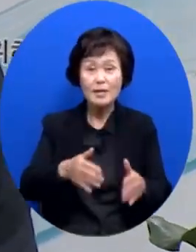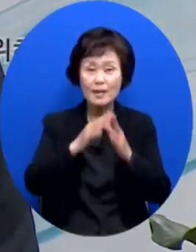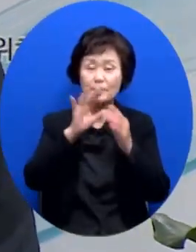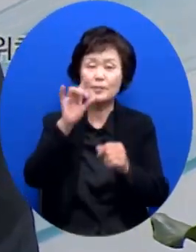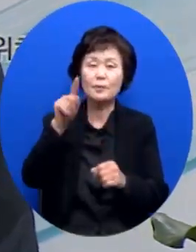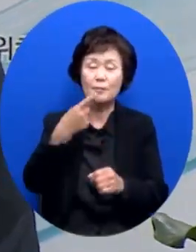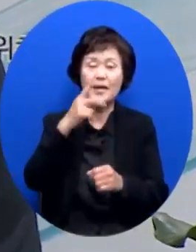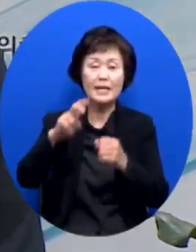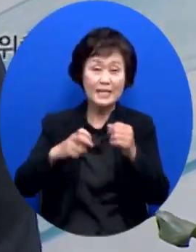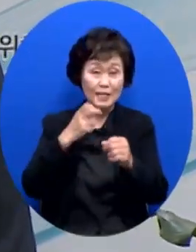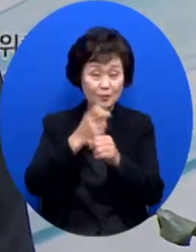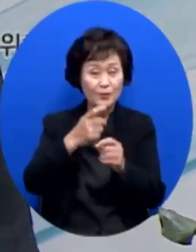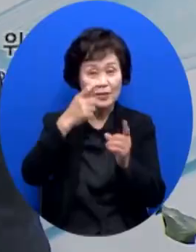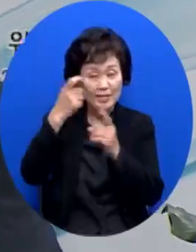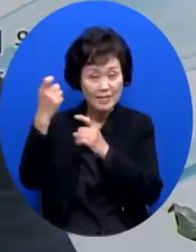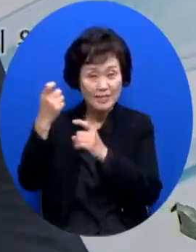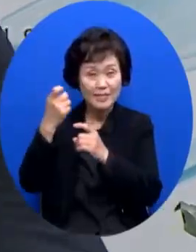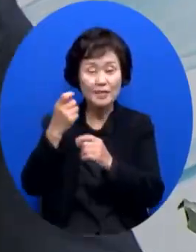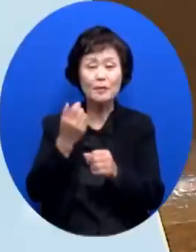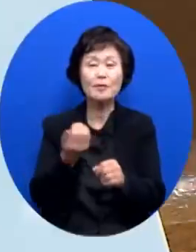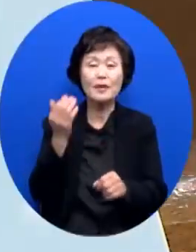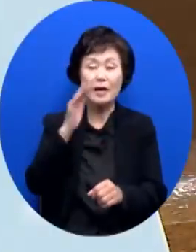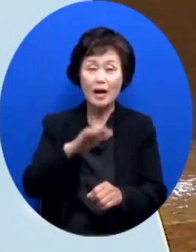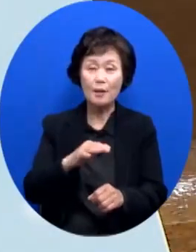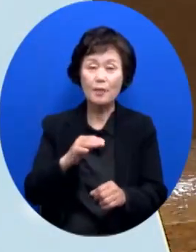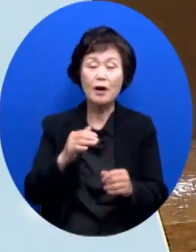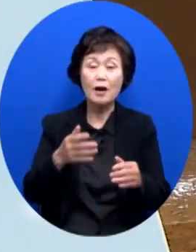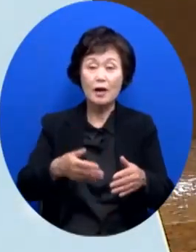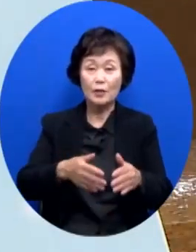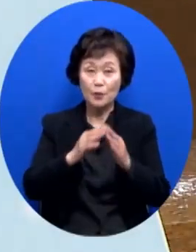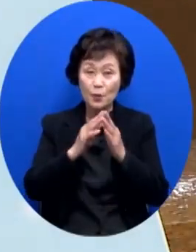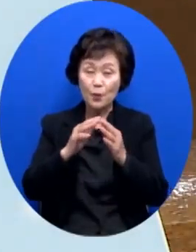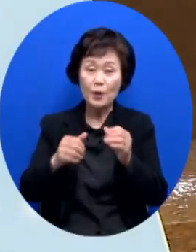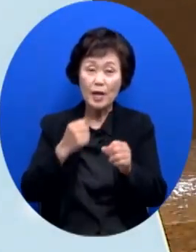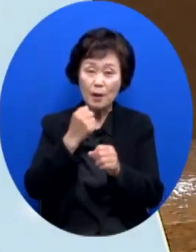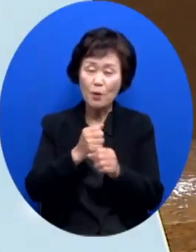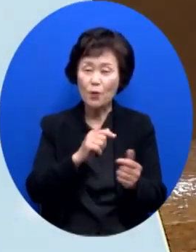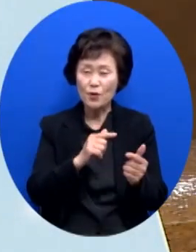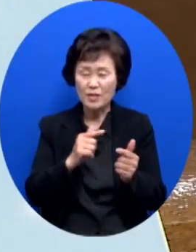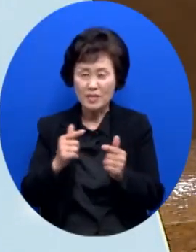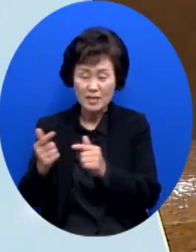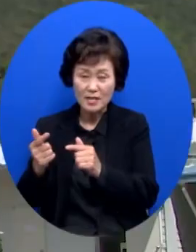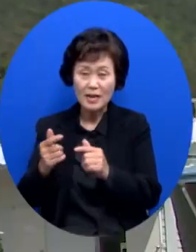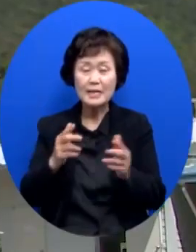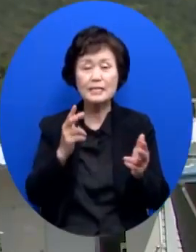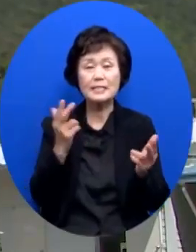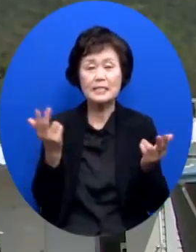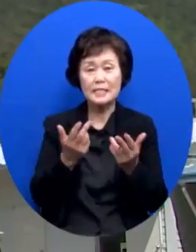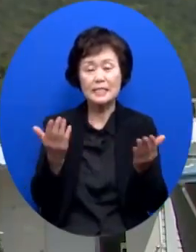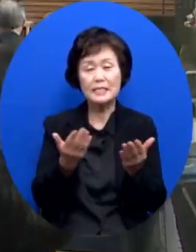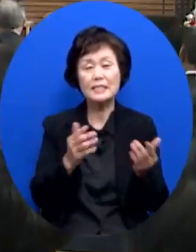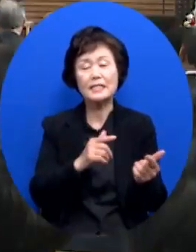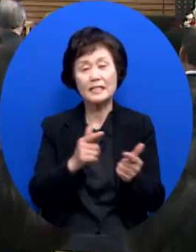기념하여 진행됐으며 이외에도 창립교회 복원, 복지센터 설립 등 여러 사업을 추진하고 있습니다.